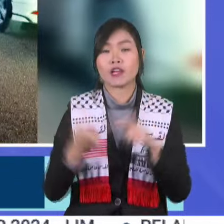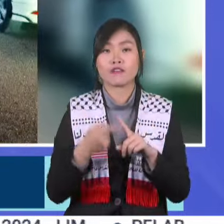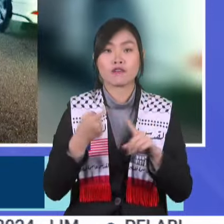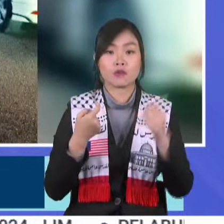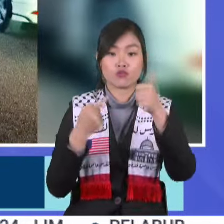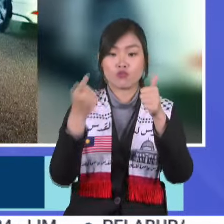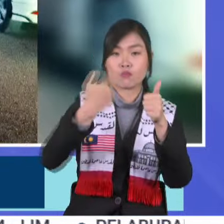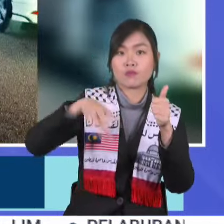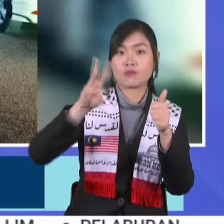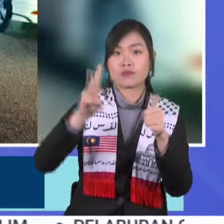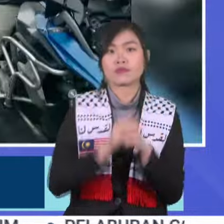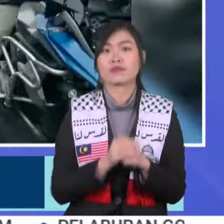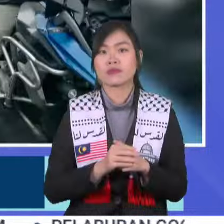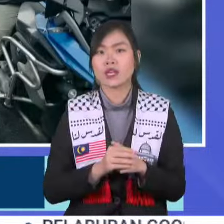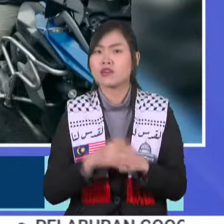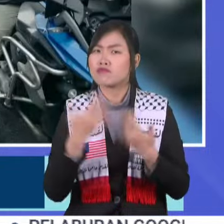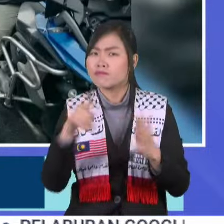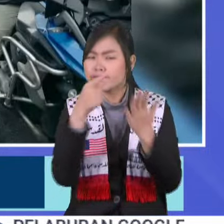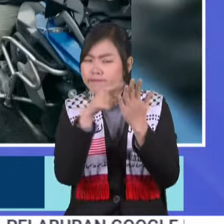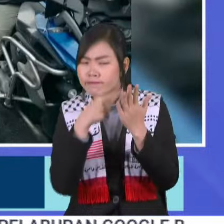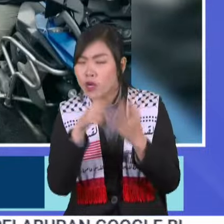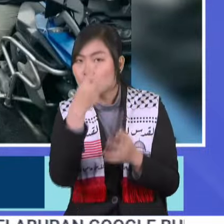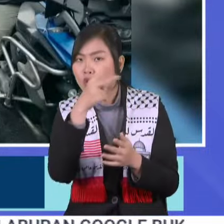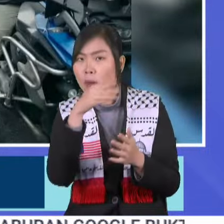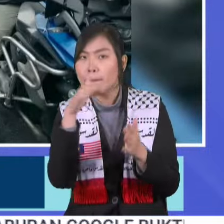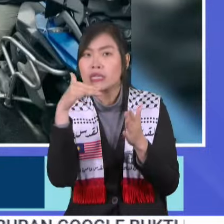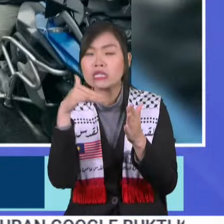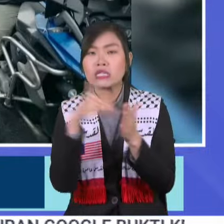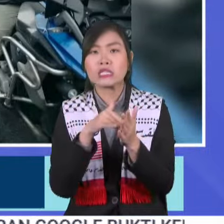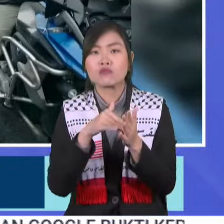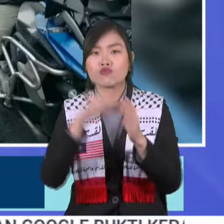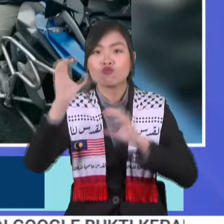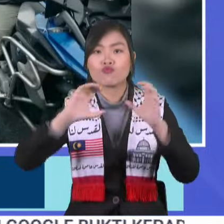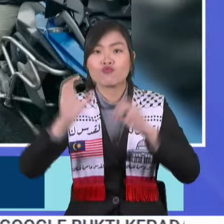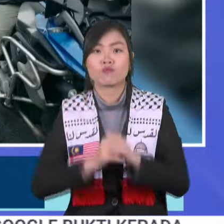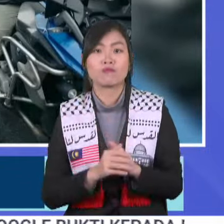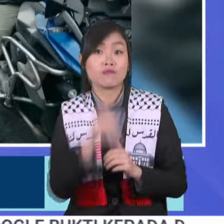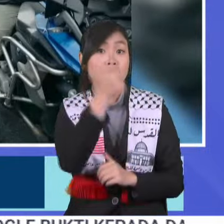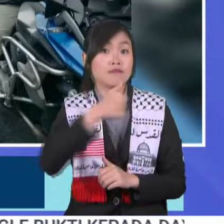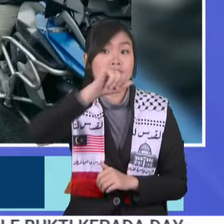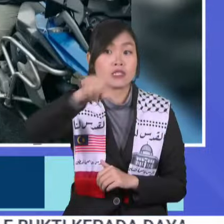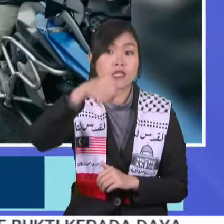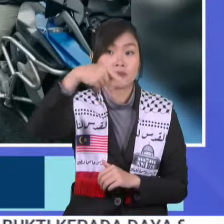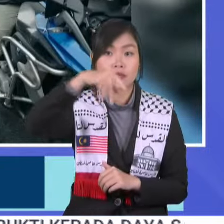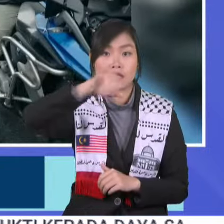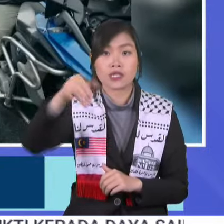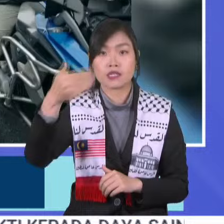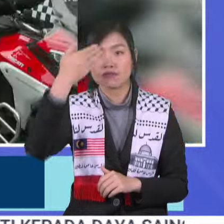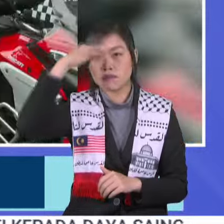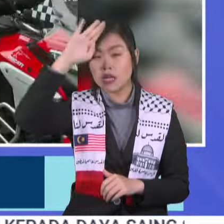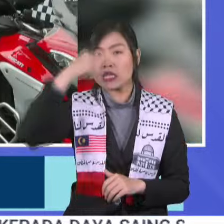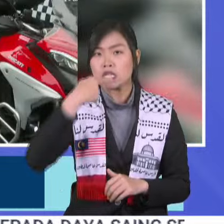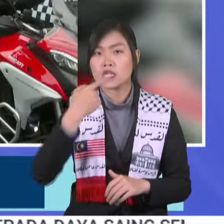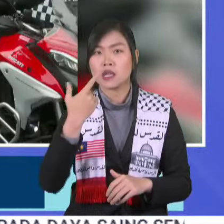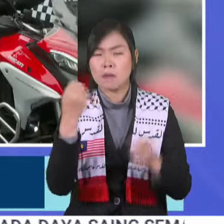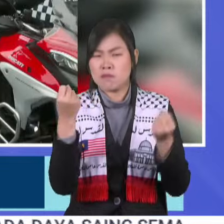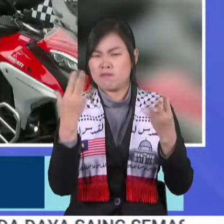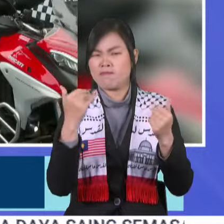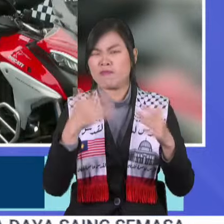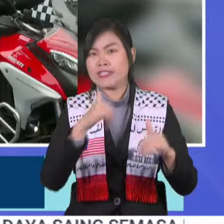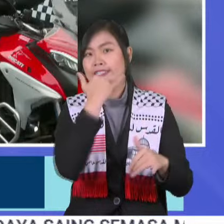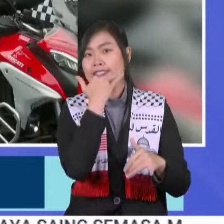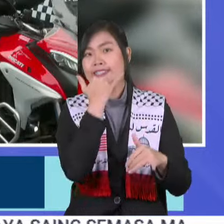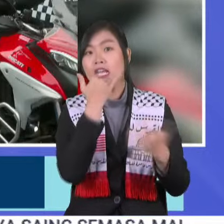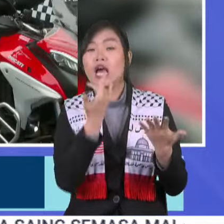lalu. Tindakan dilaksana hasil pemeriksaan terhadap 12,900 kenderaan. Menurut pengarah JPJ Perlis, kesalahan tertinggi melibatkan kes